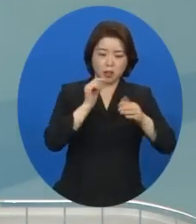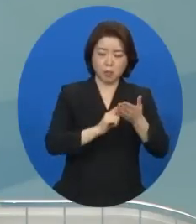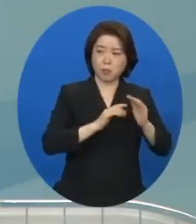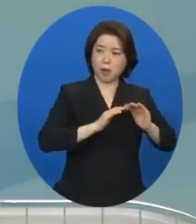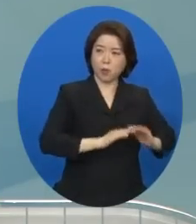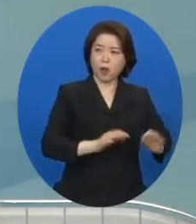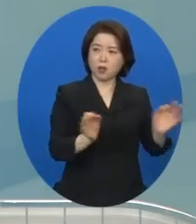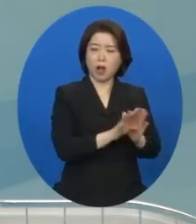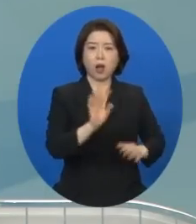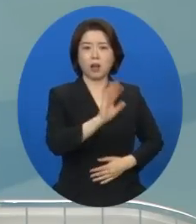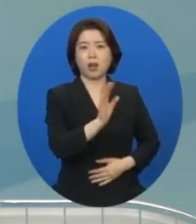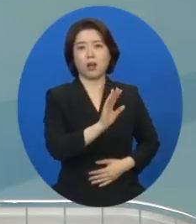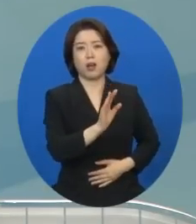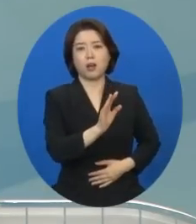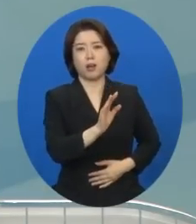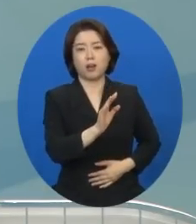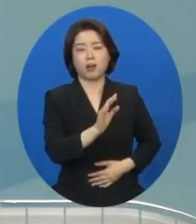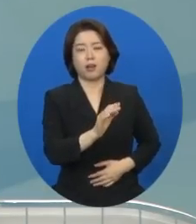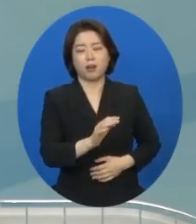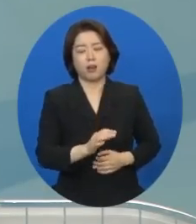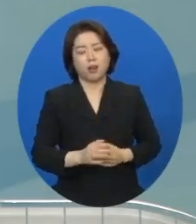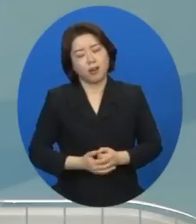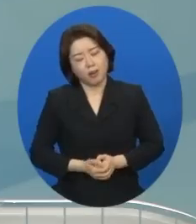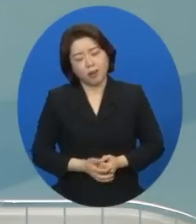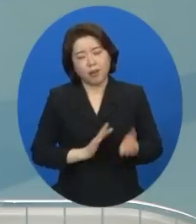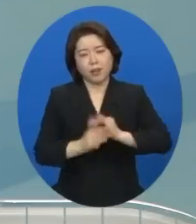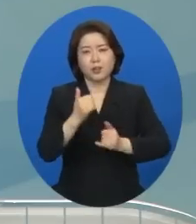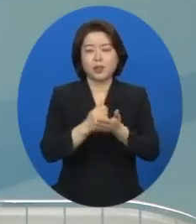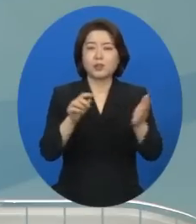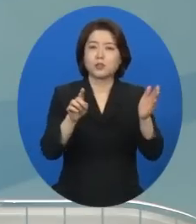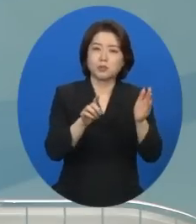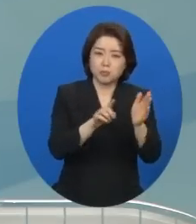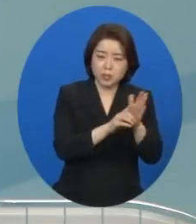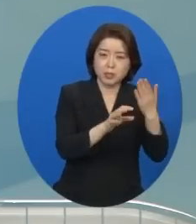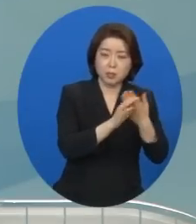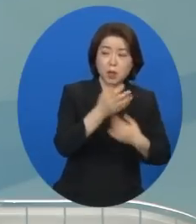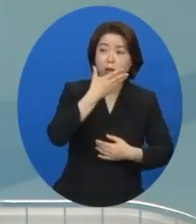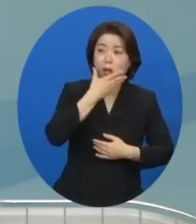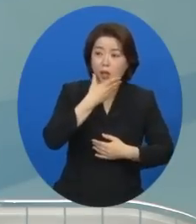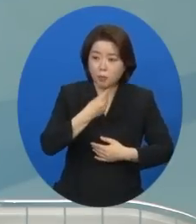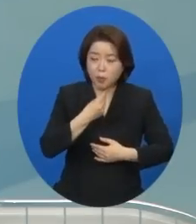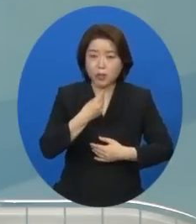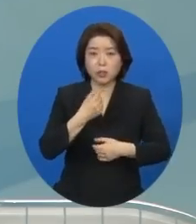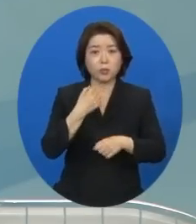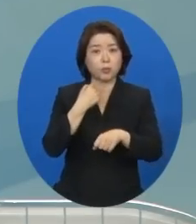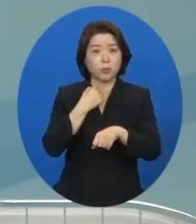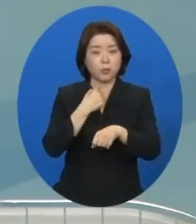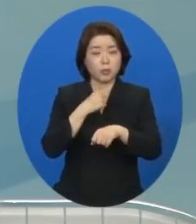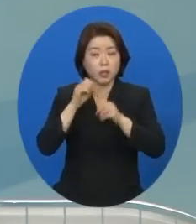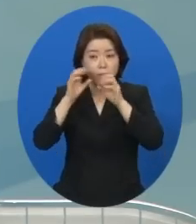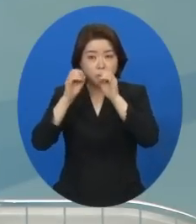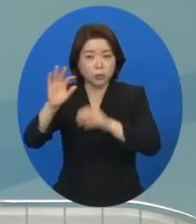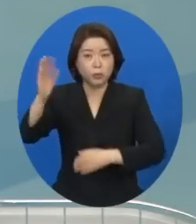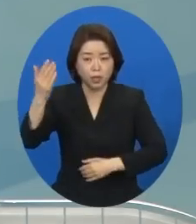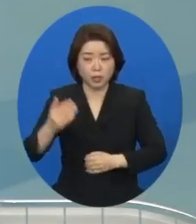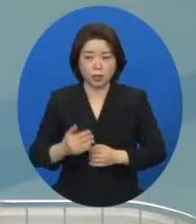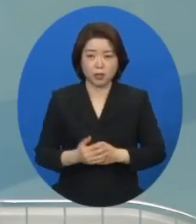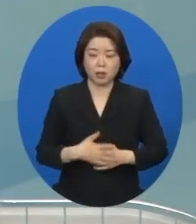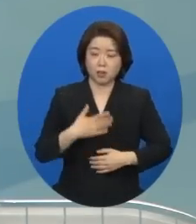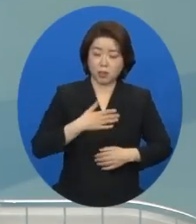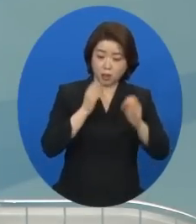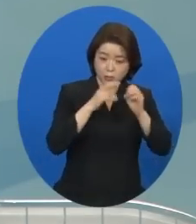거예요. 자, 예수 믿으면 행복하다고 전도하는 건데 나는 지금 선교사로 와